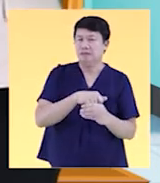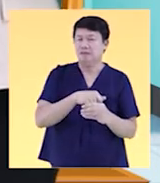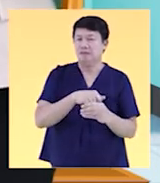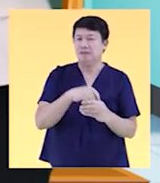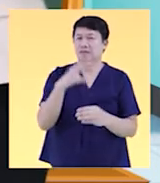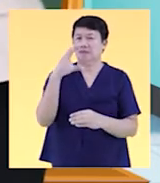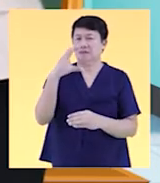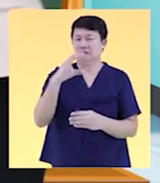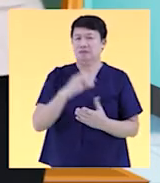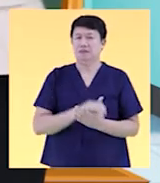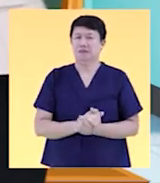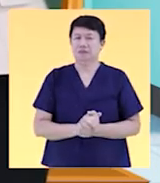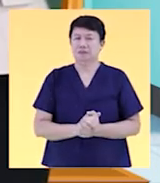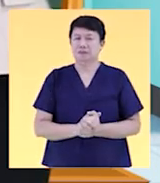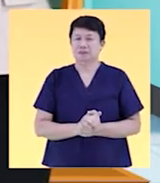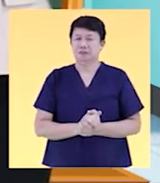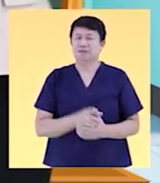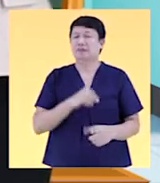nasa hundreds?